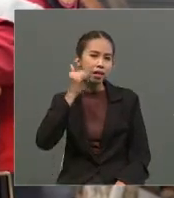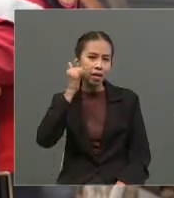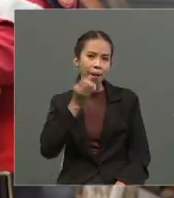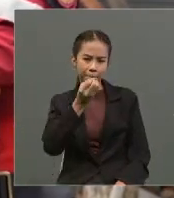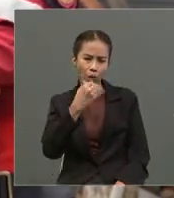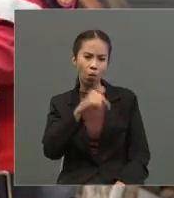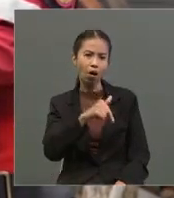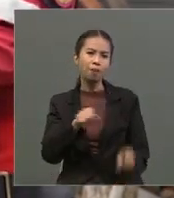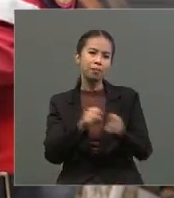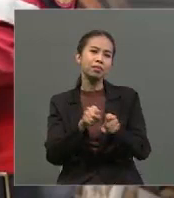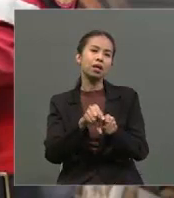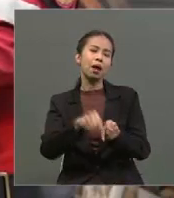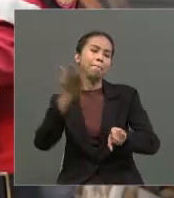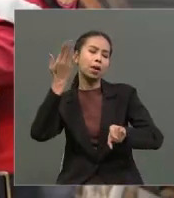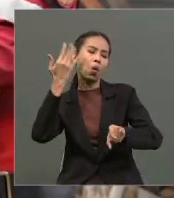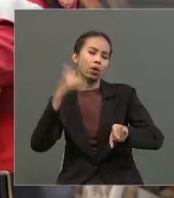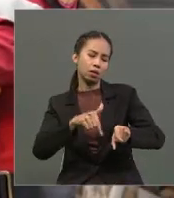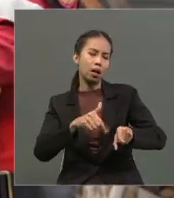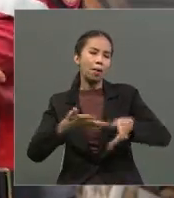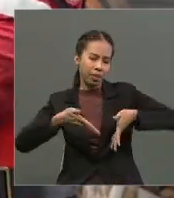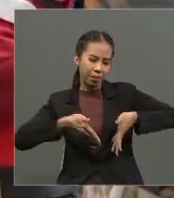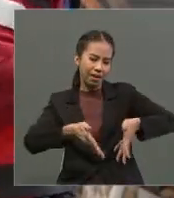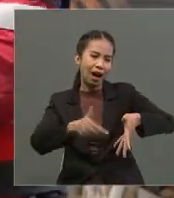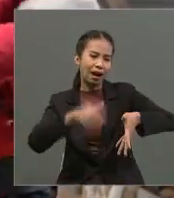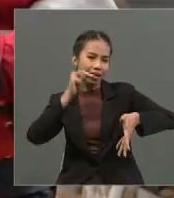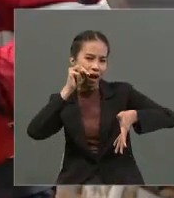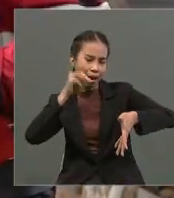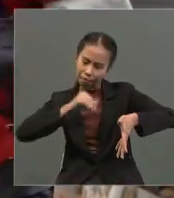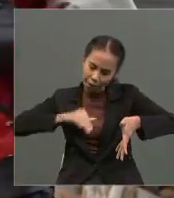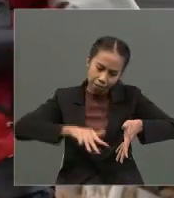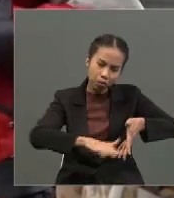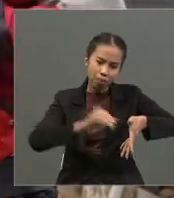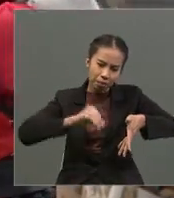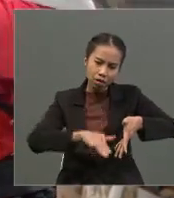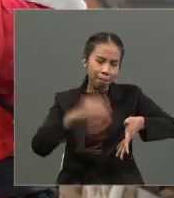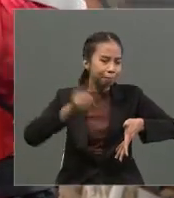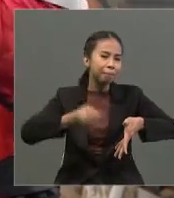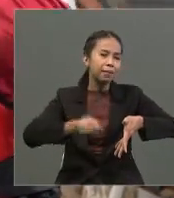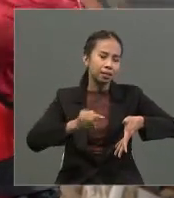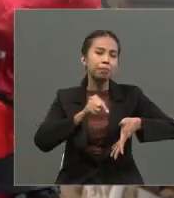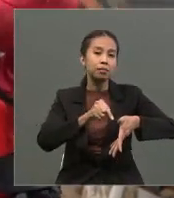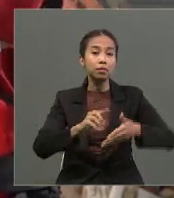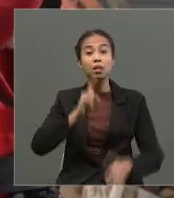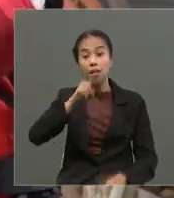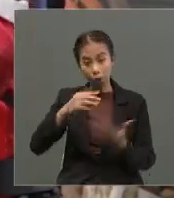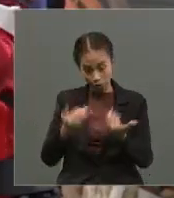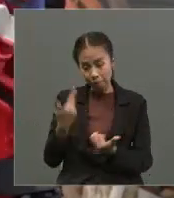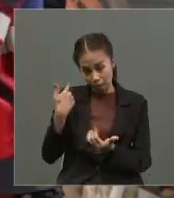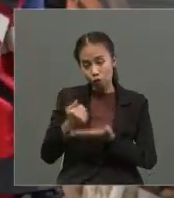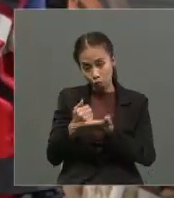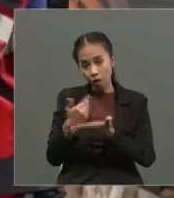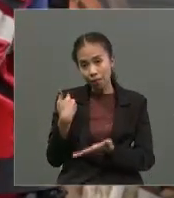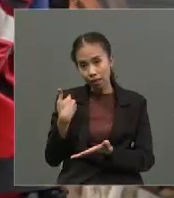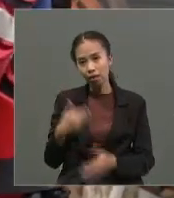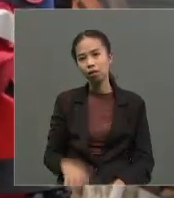งนั้นเป็นทางน้ำไงค่ะทางน้ำ ครับแล้วตอนนี้หน่วยงานอะไรเข้ามาช่วยเหลือบ้างครับตอนนี ้มี